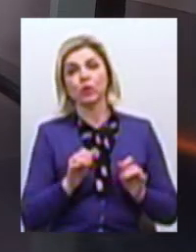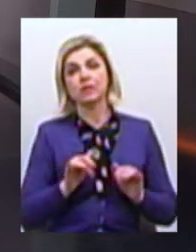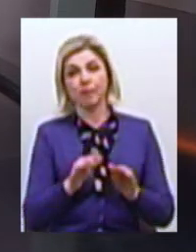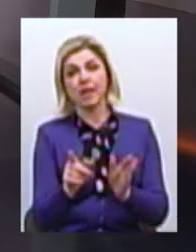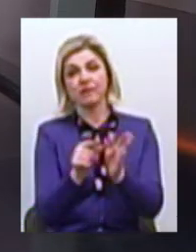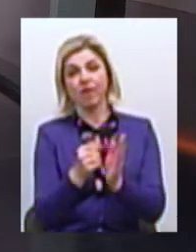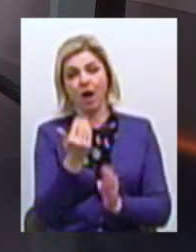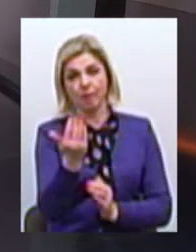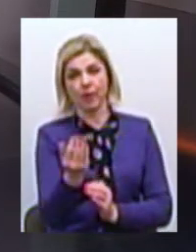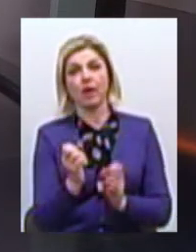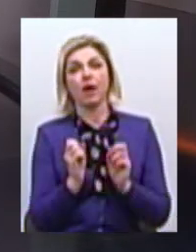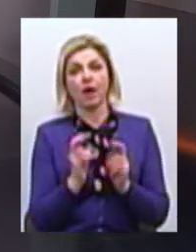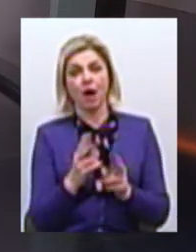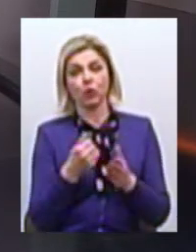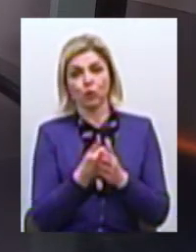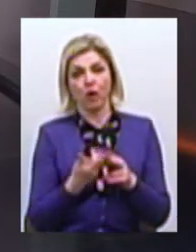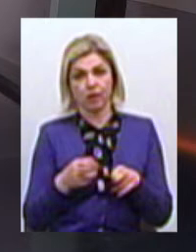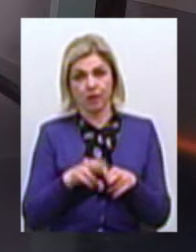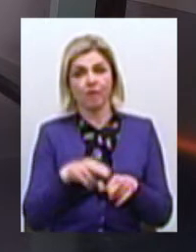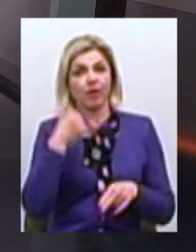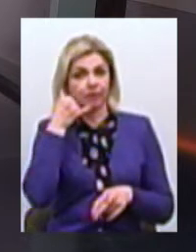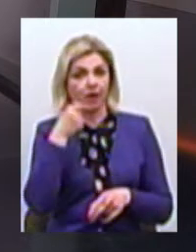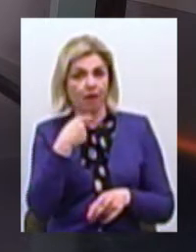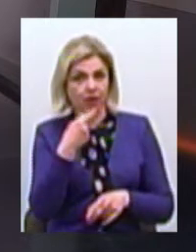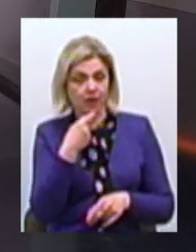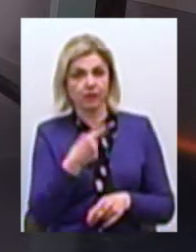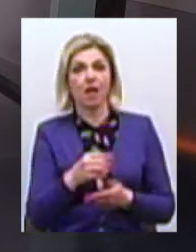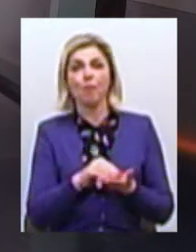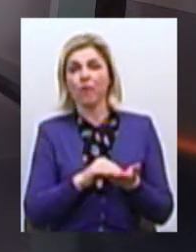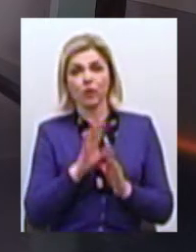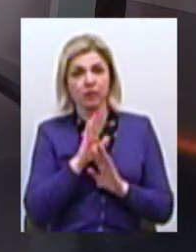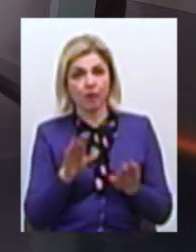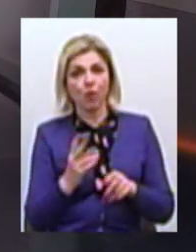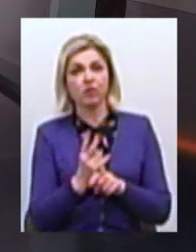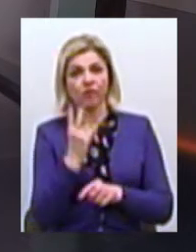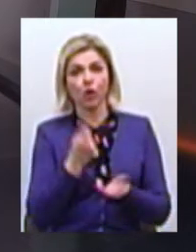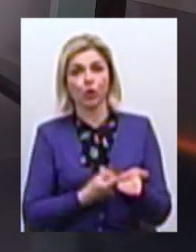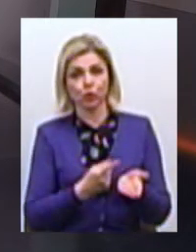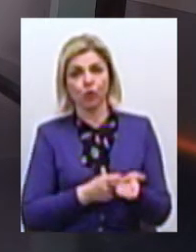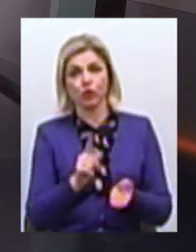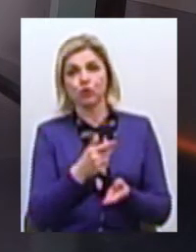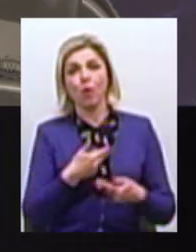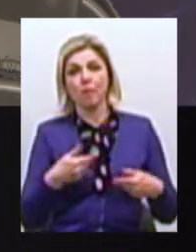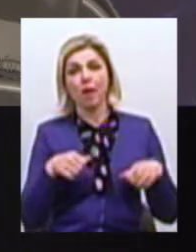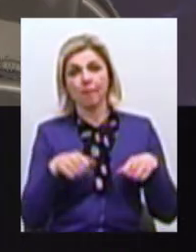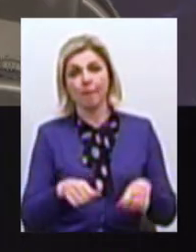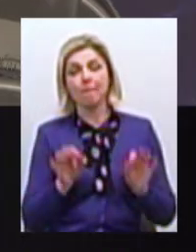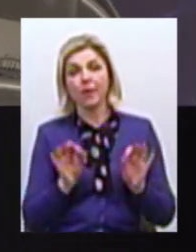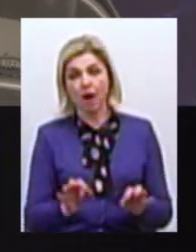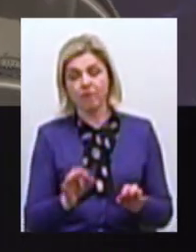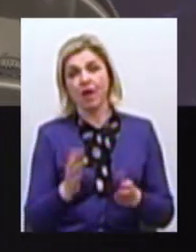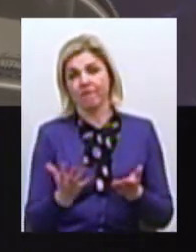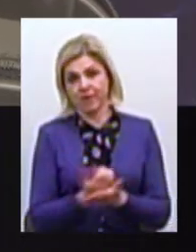як вже до цього казала, не буду повторюватися, ми двічі довели нібито, що ми праві, тому що ми виграли цю справу,